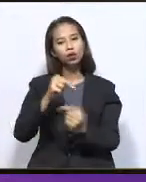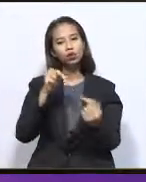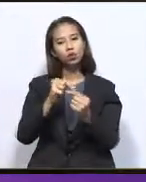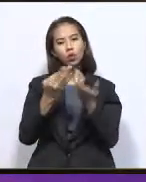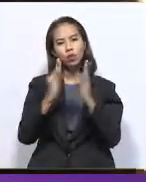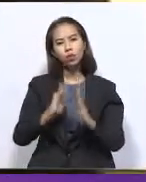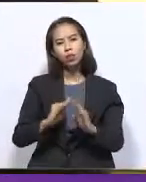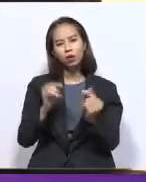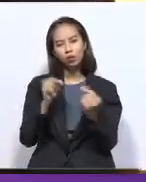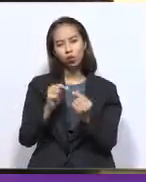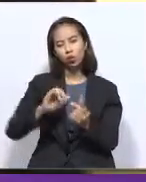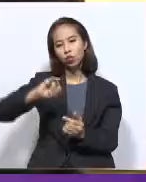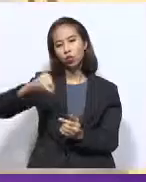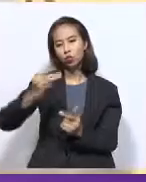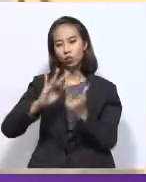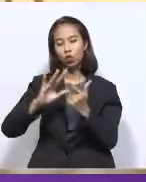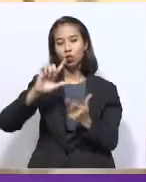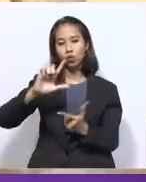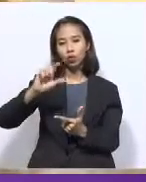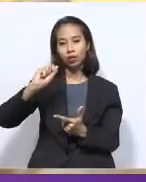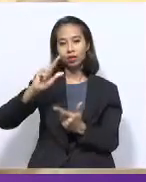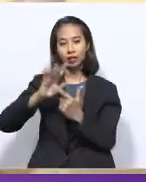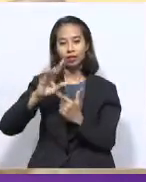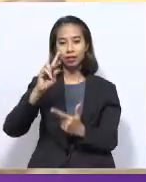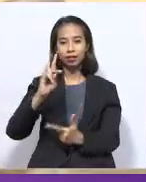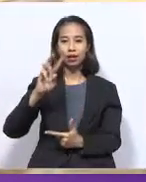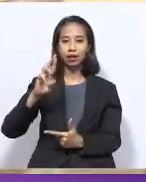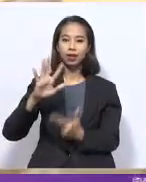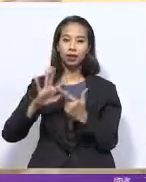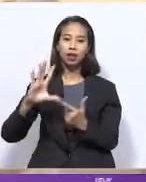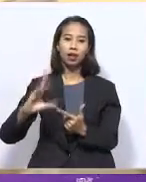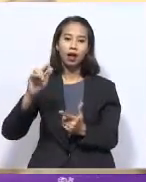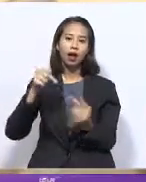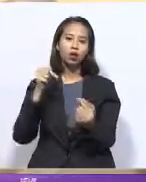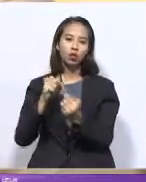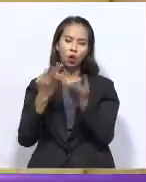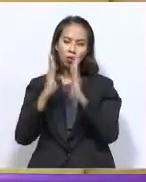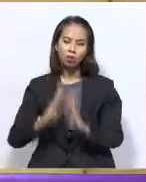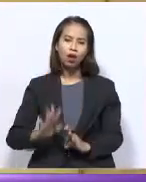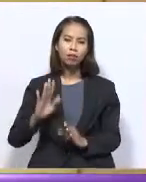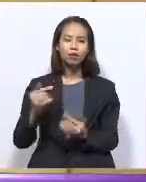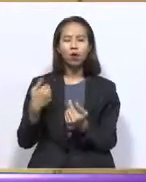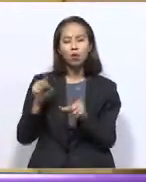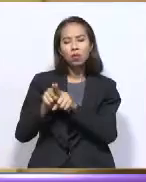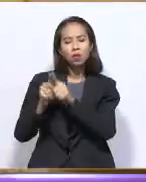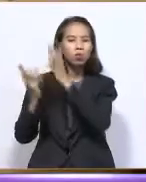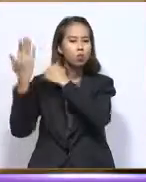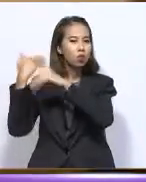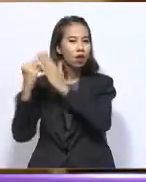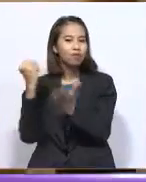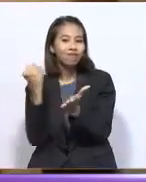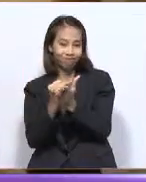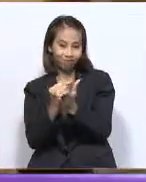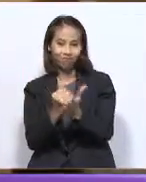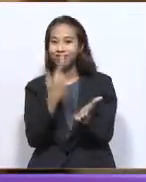แบบจุลศักราชครับซึ่งเป็นการนับปีศักราชในยุคกรุงรัตนโกสินทร์ตอนต้นครับรวมทั้งการประทับตาครั่ง